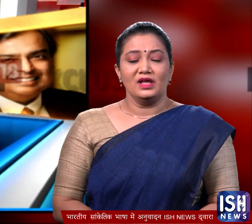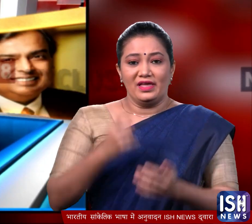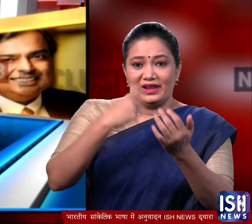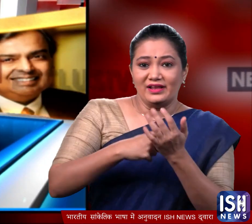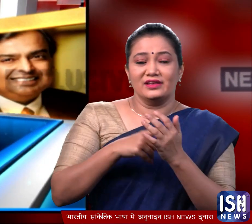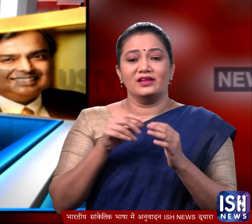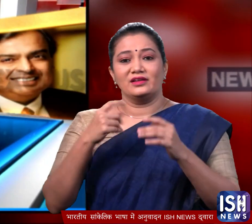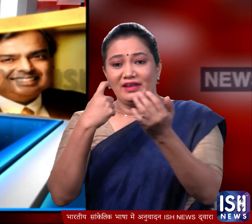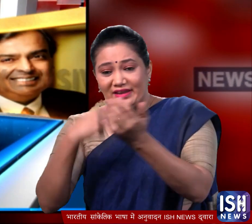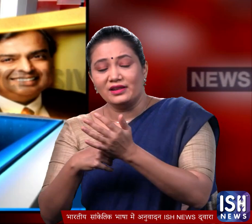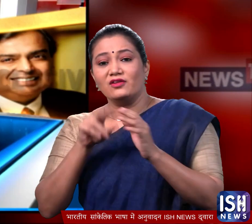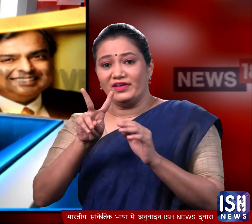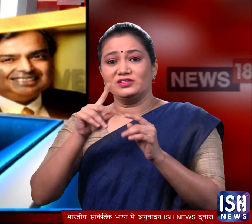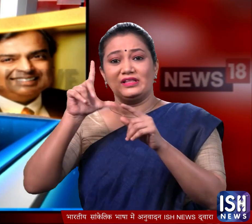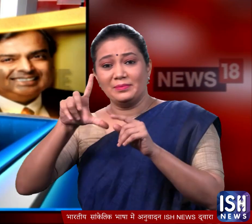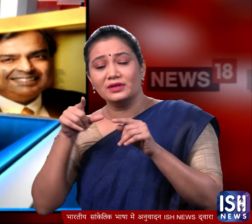रिलेटेड वेंचर्स लिमिटेड ने